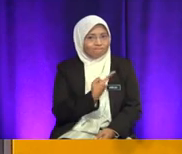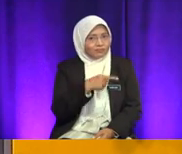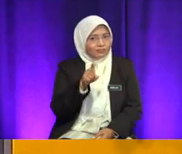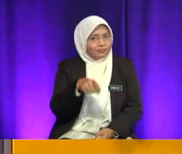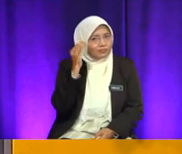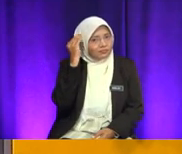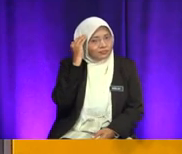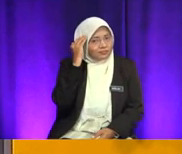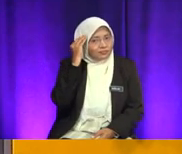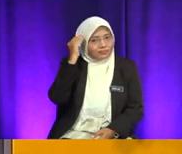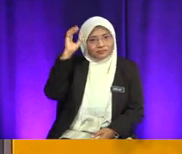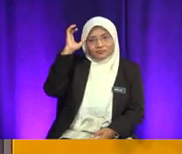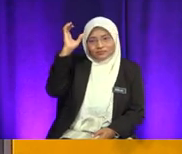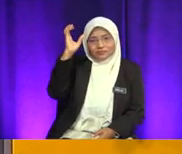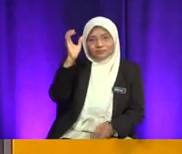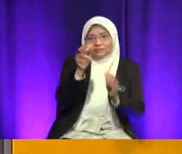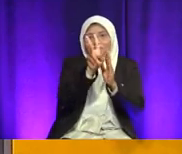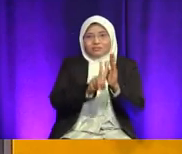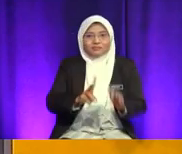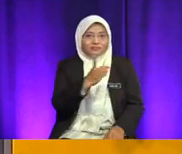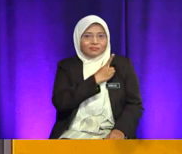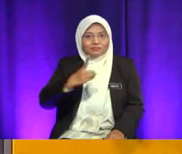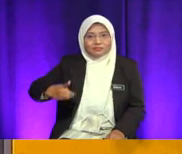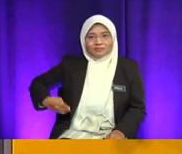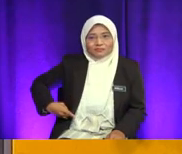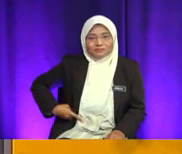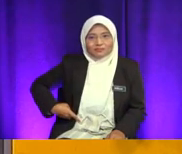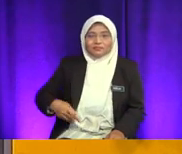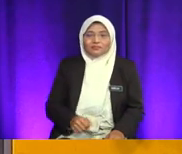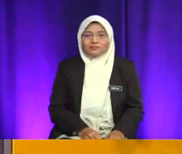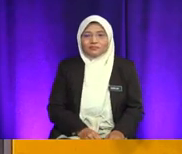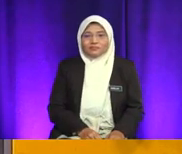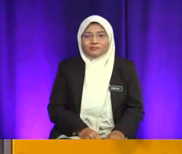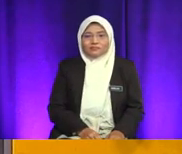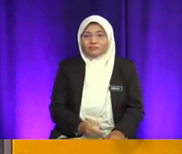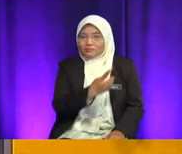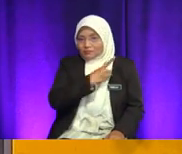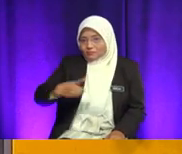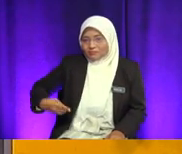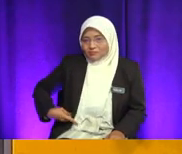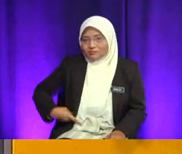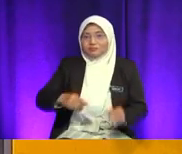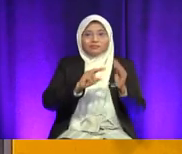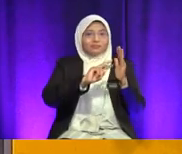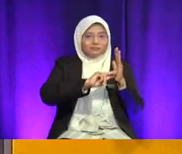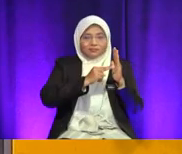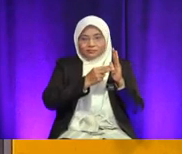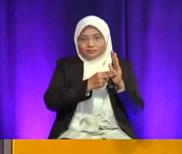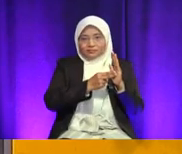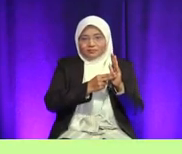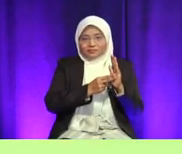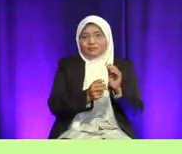konsep kedaulatan ta'rif kedaulatan kedaulatan ditakdirkan sebagai